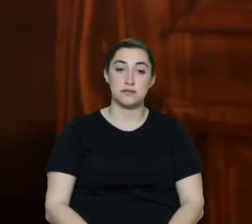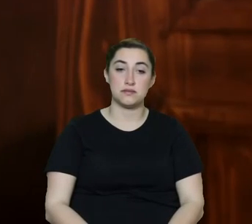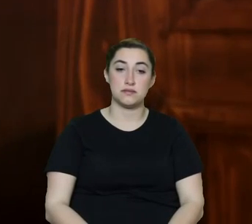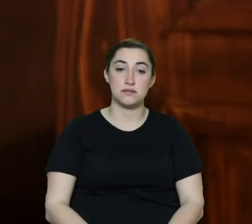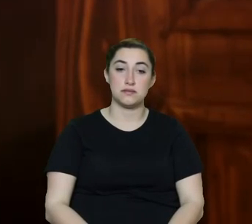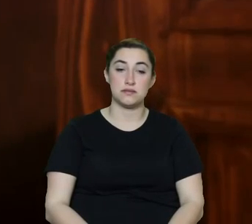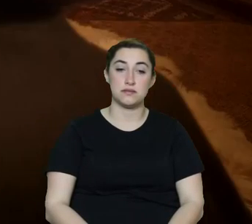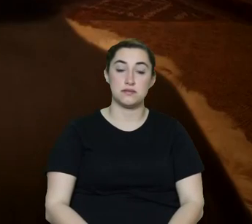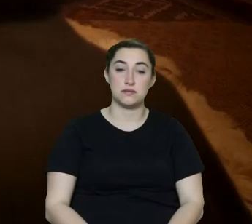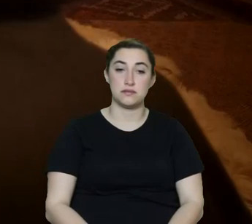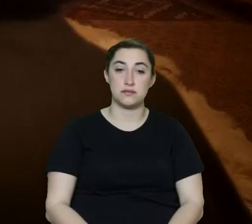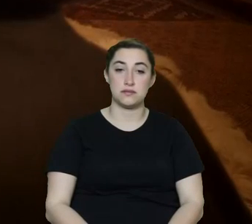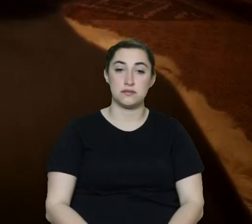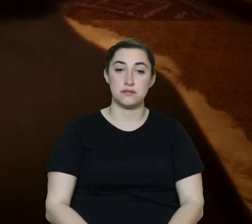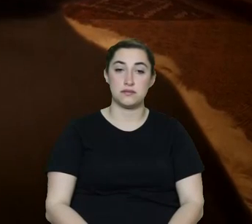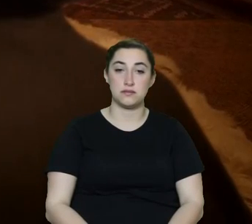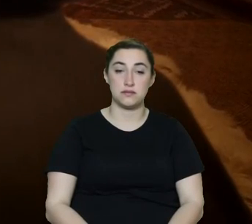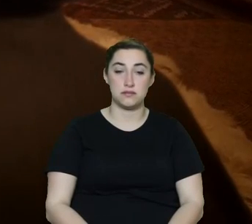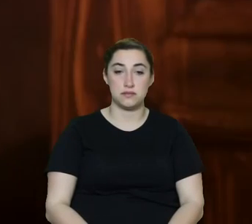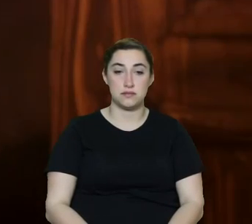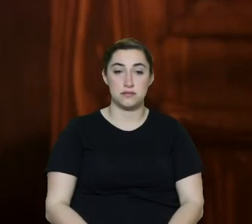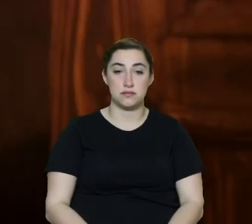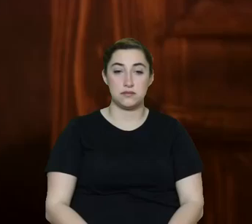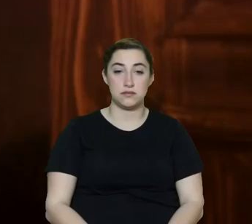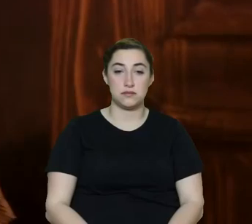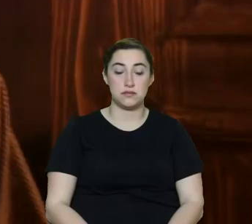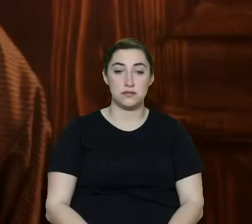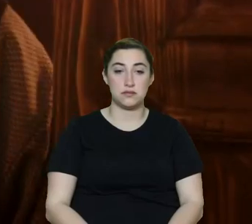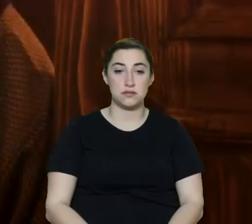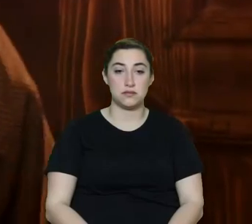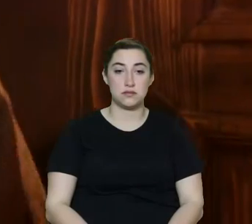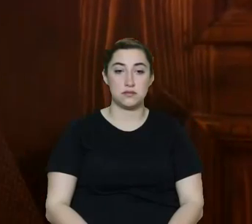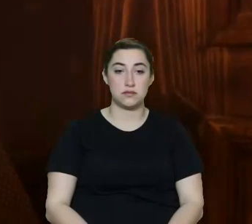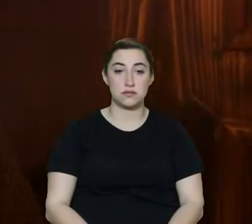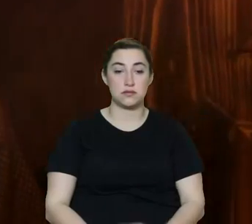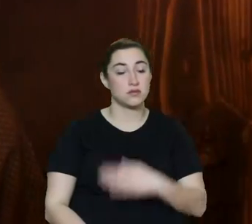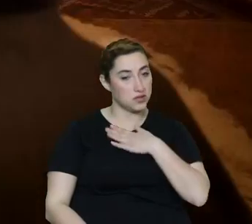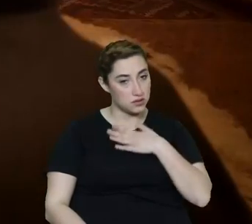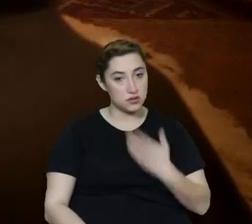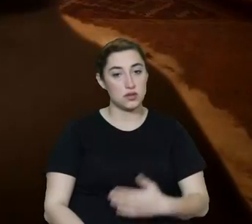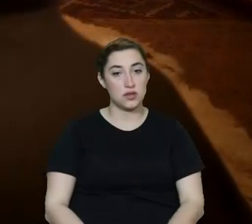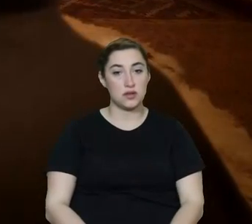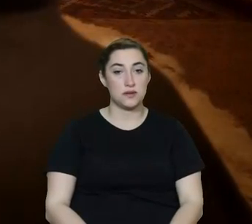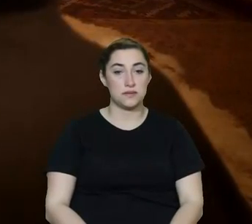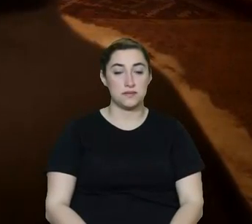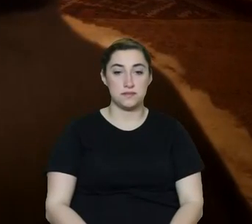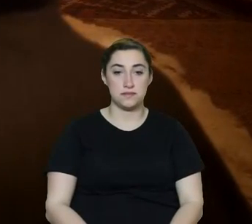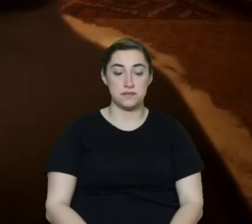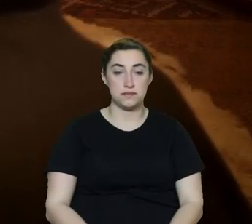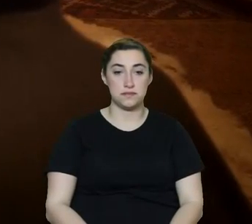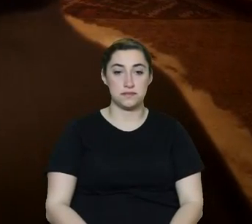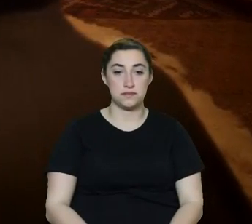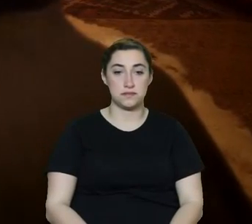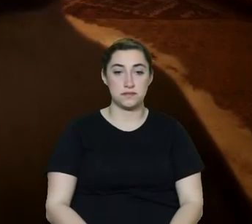Kasım kapının kenarından uzaklaştı. Sanki yeni geliyormuş gibi yürüyüp kapıyı itti. Leblek şeyim.